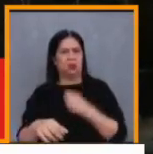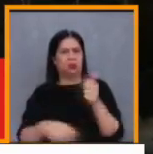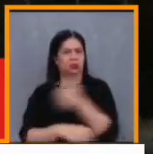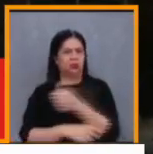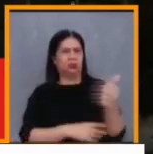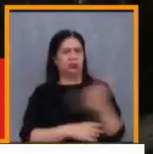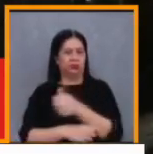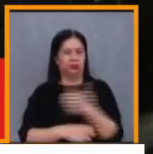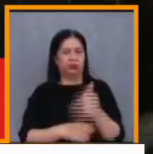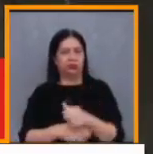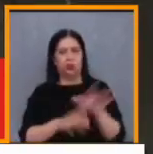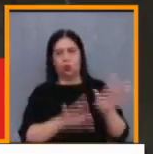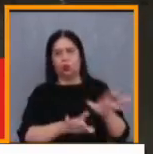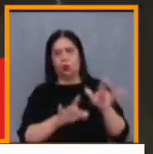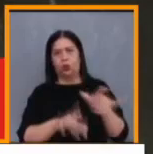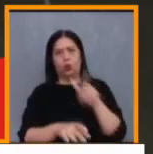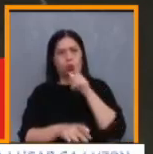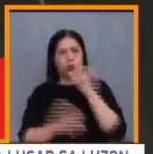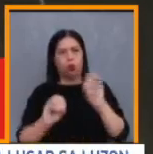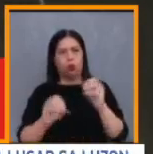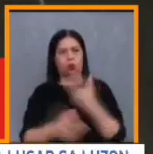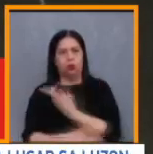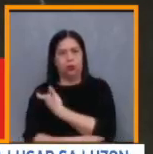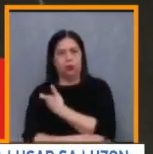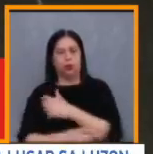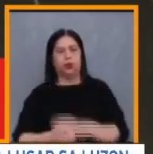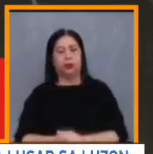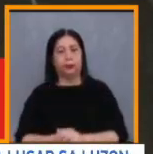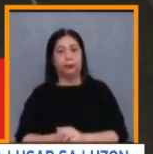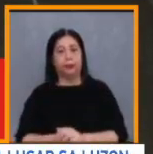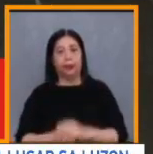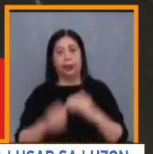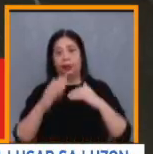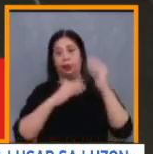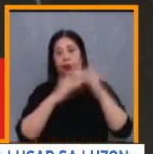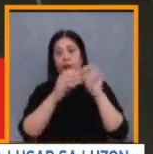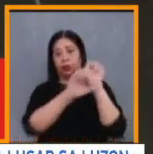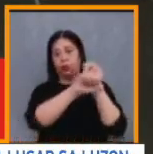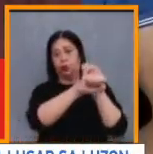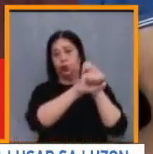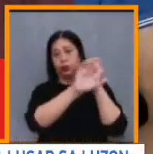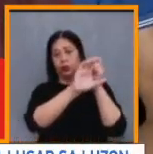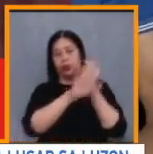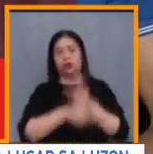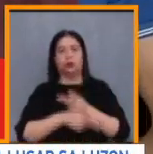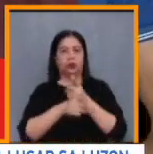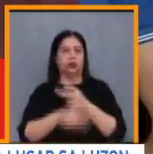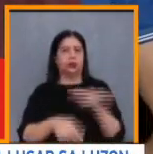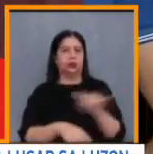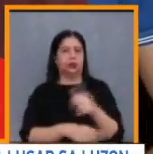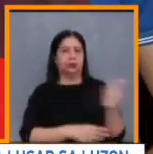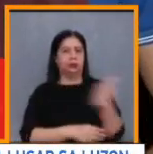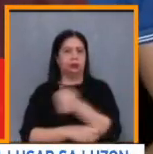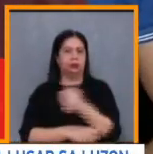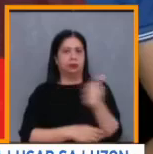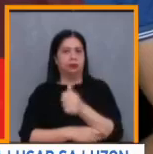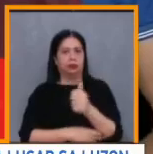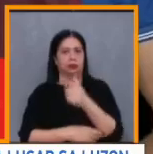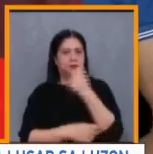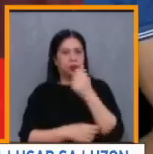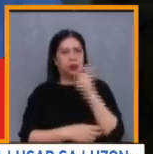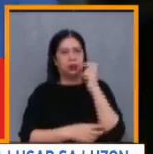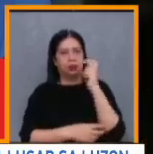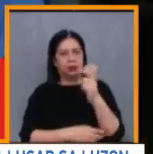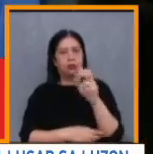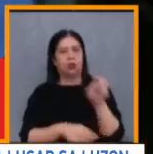naman yung mga walang bakuna. Ang construction worker na si Joel Todo ingat din sa pagkukommute. Bukod kasi sa MRT ay sumasakay din siya sa